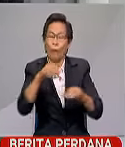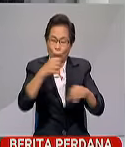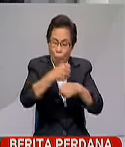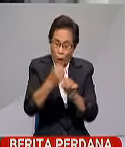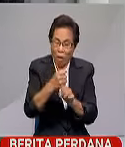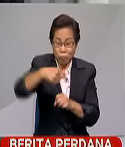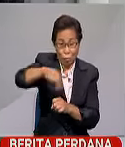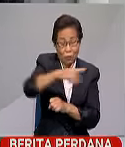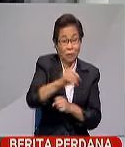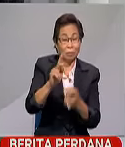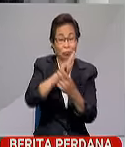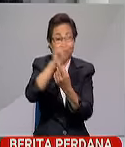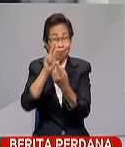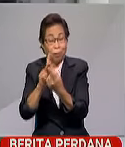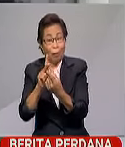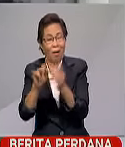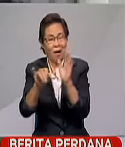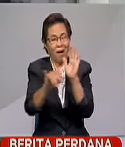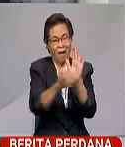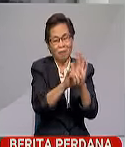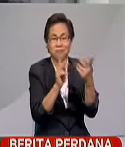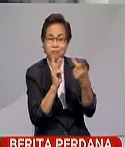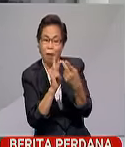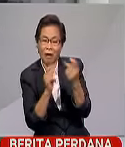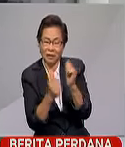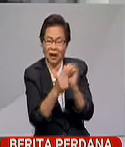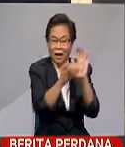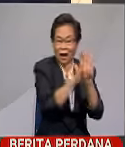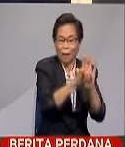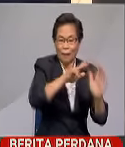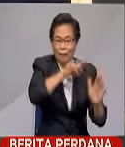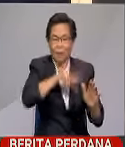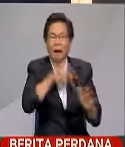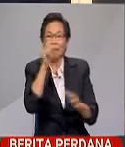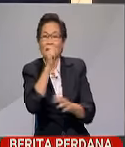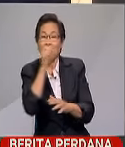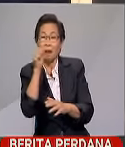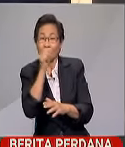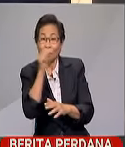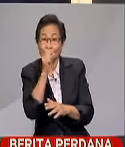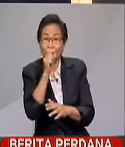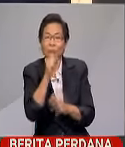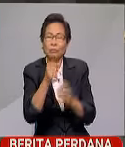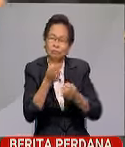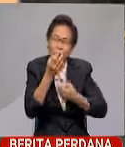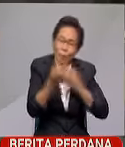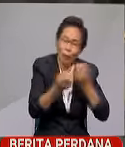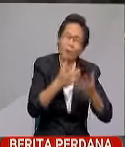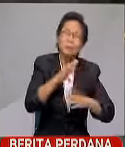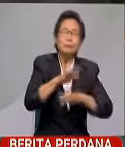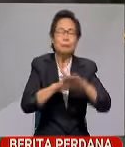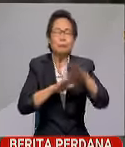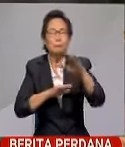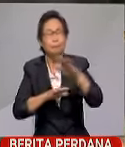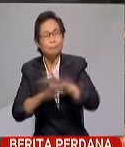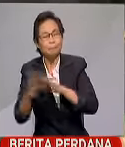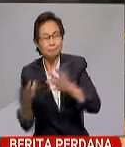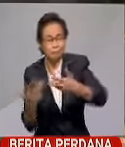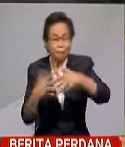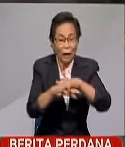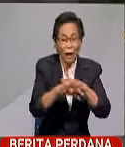serta menepati identiti mereka. Namun begitu, pemilik lagu Intifada ini menjelaskan mereka lebih selesa sekiranya